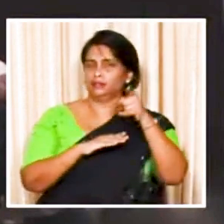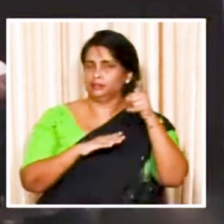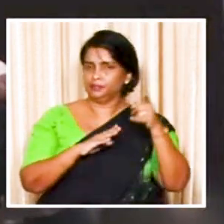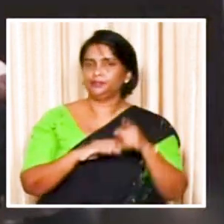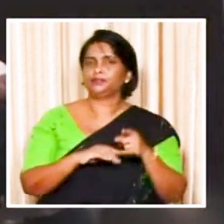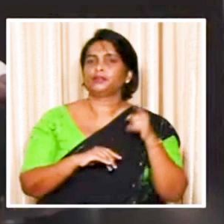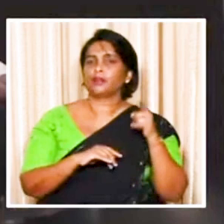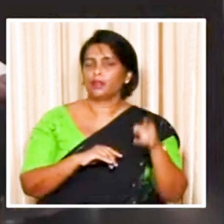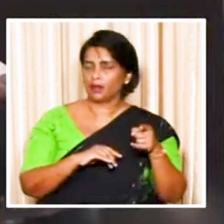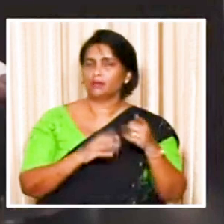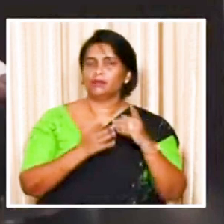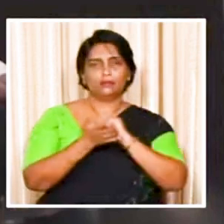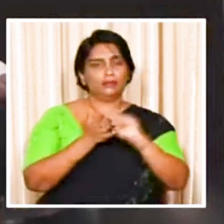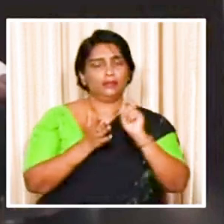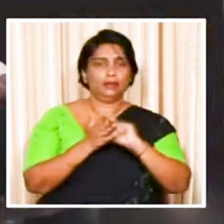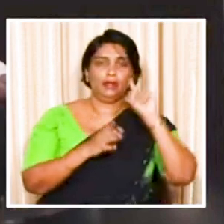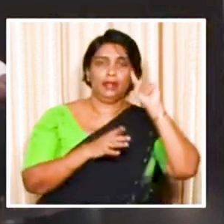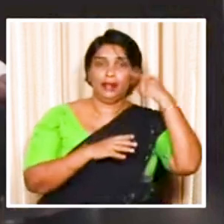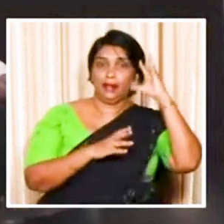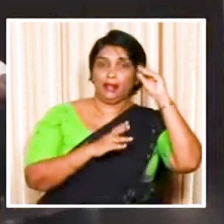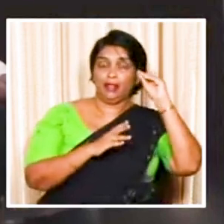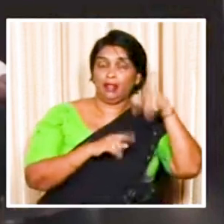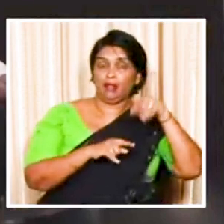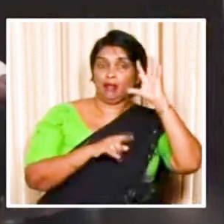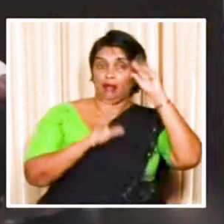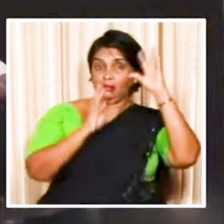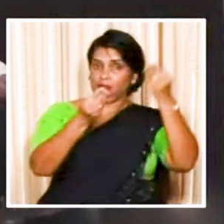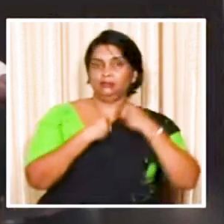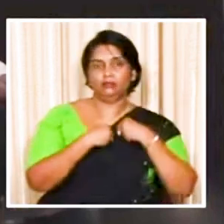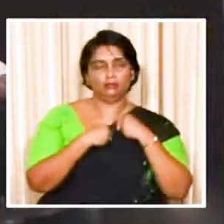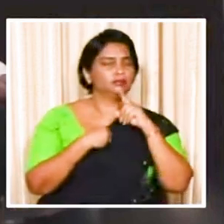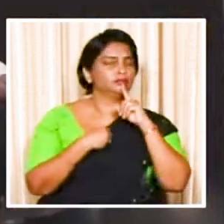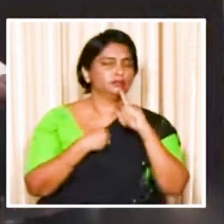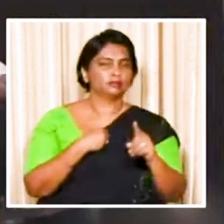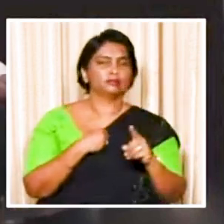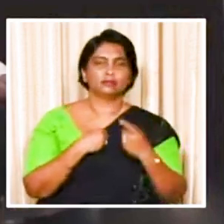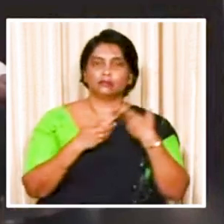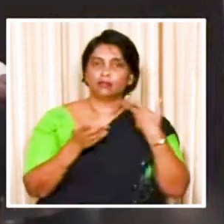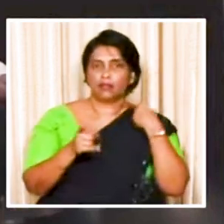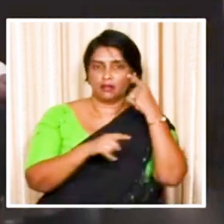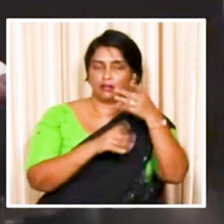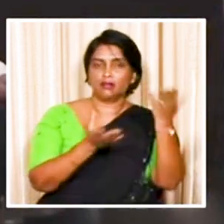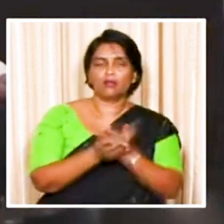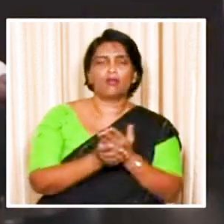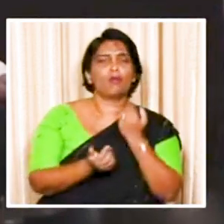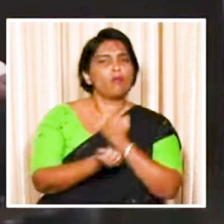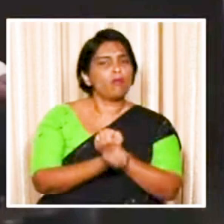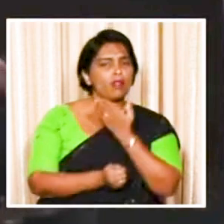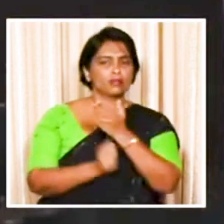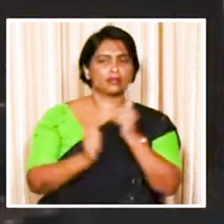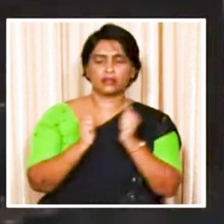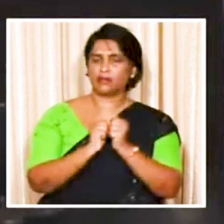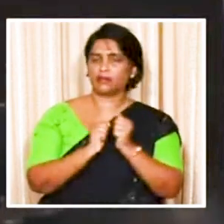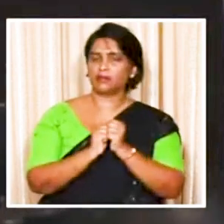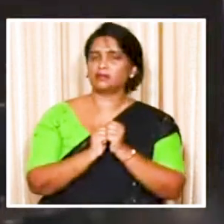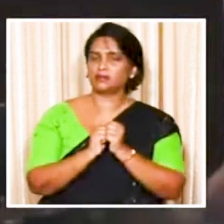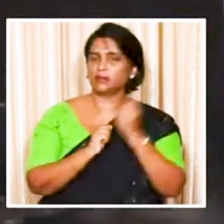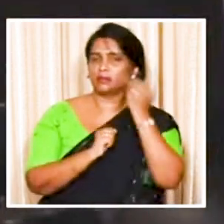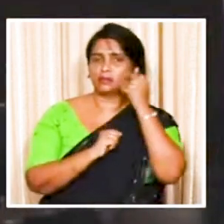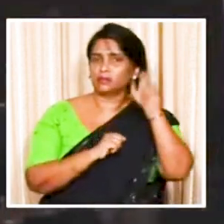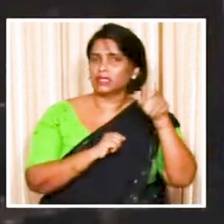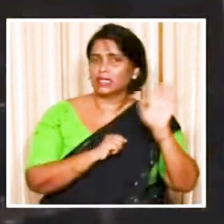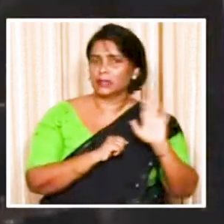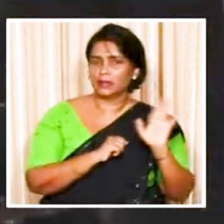இரவுக்குள் தாருங்கள் அல்லது நாங்கள் வந்து இரவு எடுக்கிறோம் என்ற வார்த்தைகளை பாவிக்கிறார்கள். ஒரு நாட்டில் இப்பொழுது கணக்கெடுப்பு